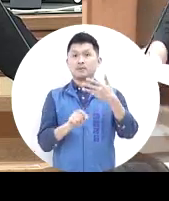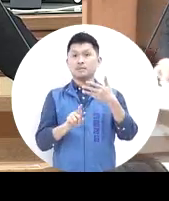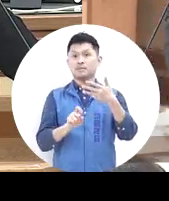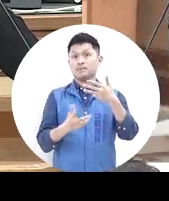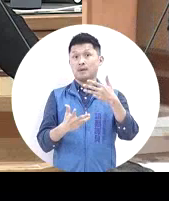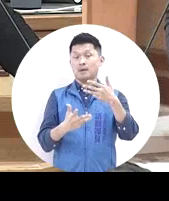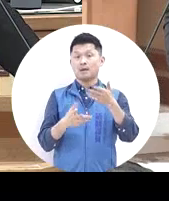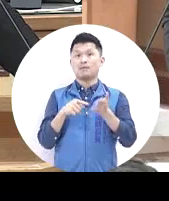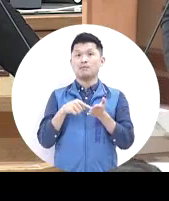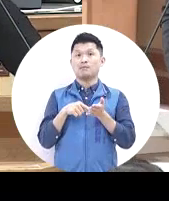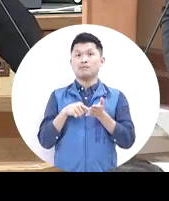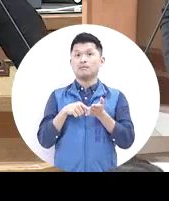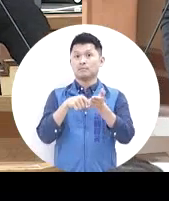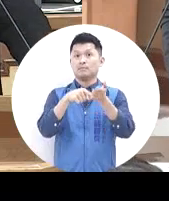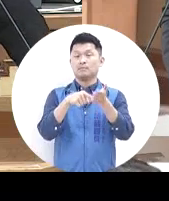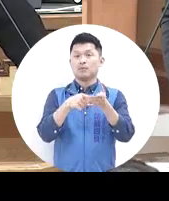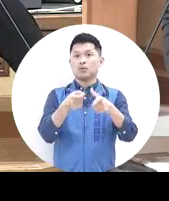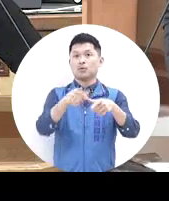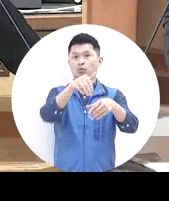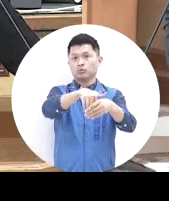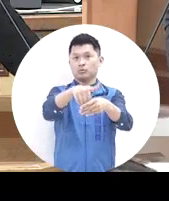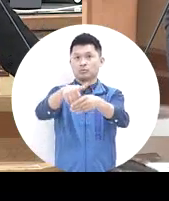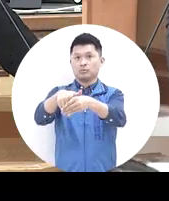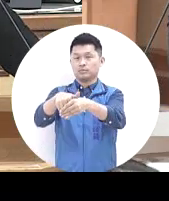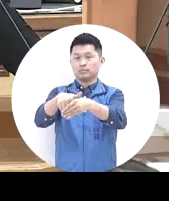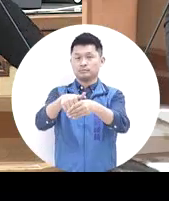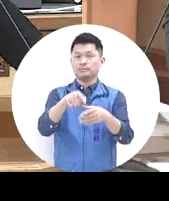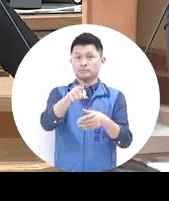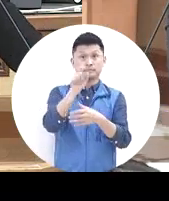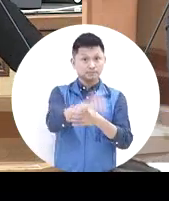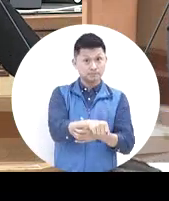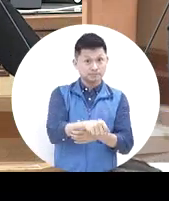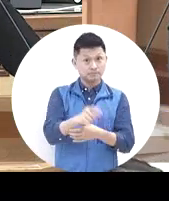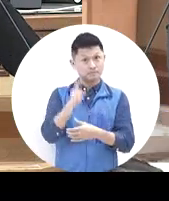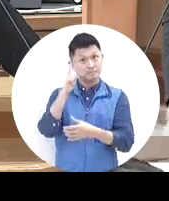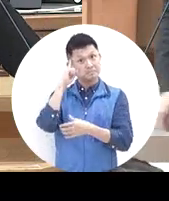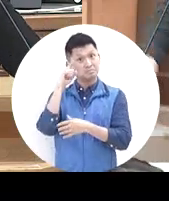案的公投。市长，你同意或不同意？